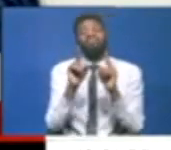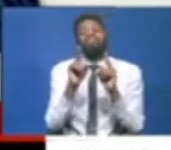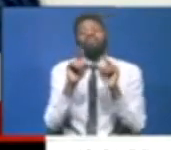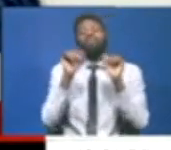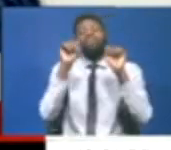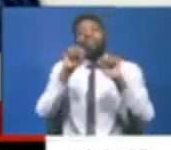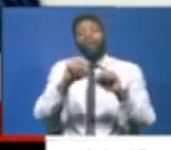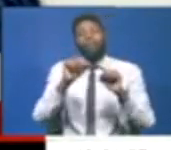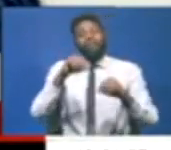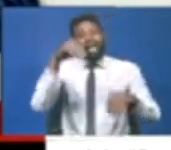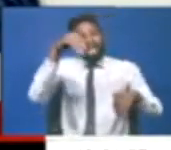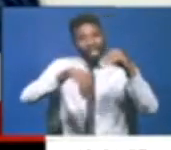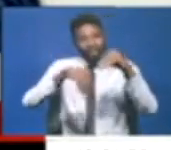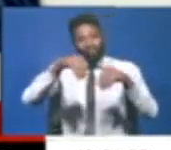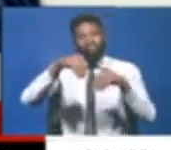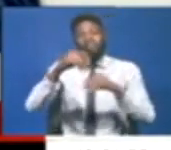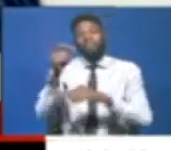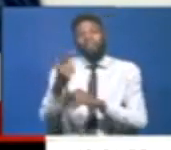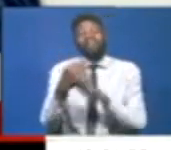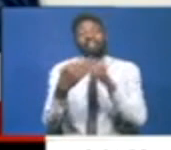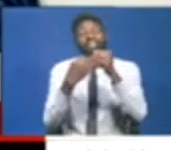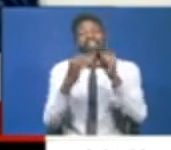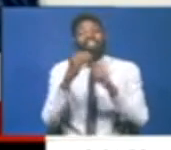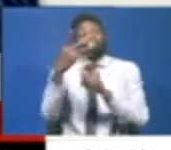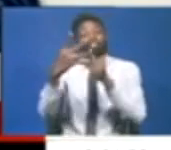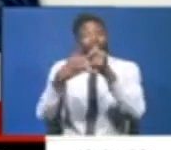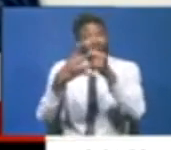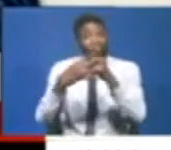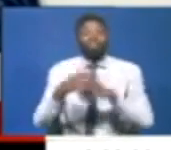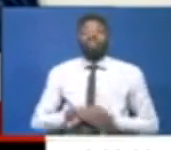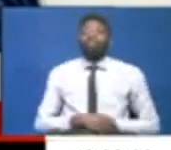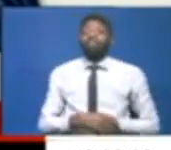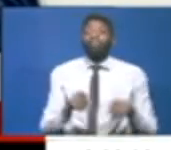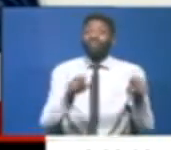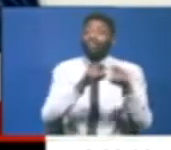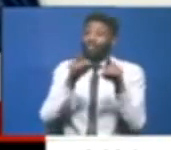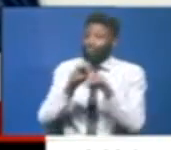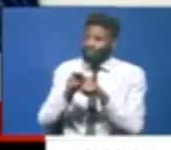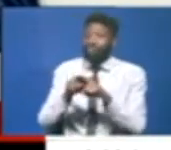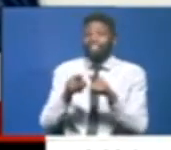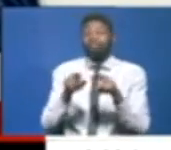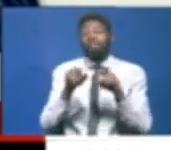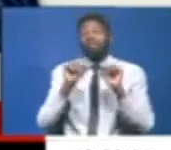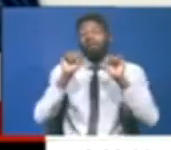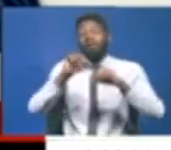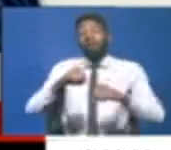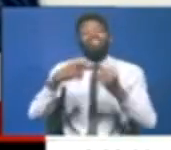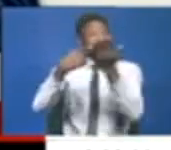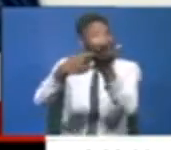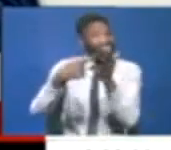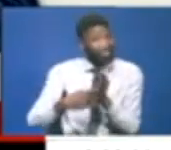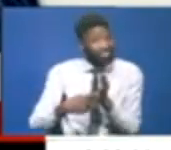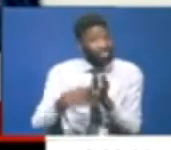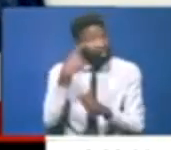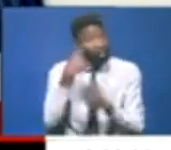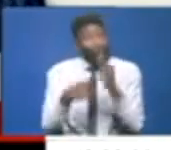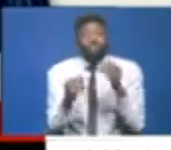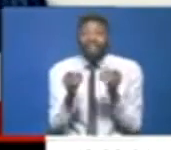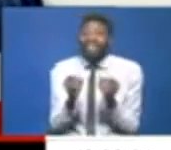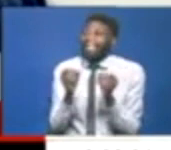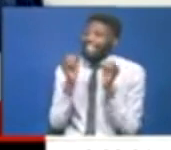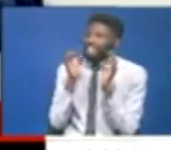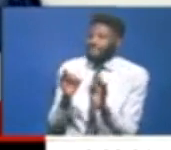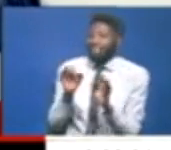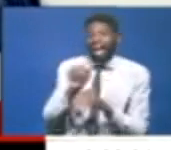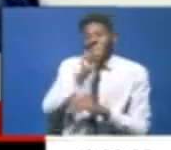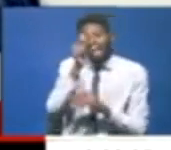mwezi wa 8 tarehe 9. Aidha, cha kuweza kujadili labda ni iwapo masuala mengine